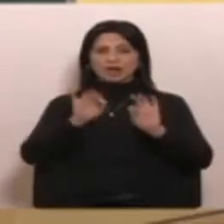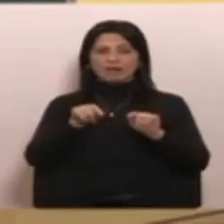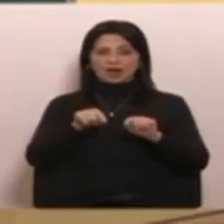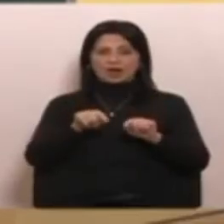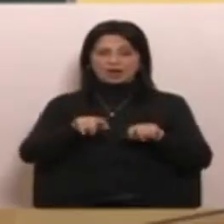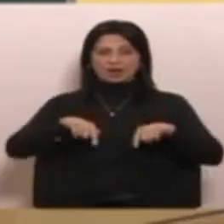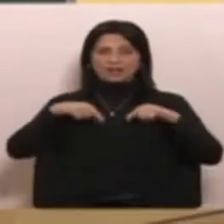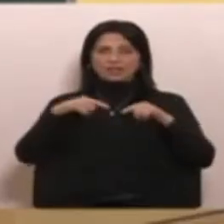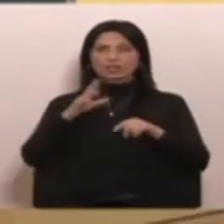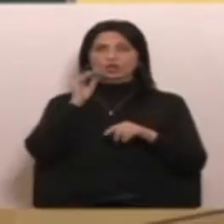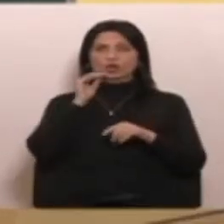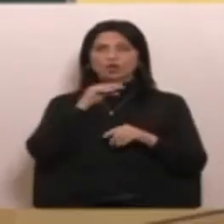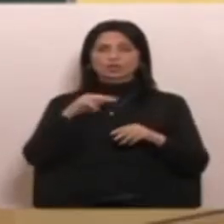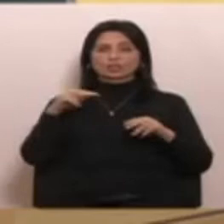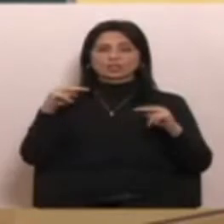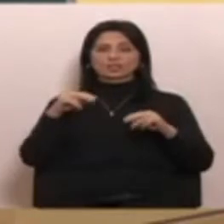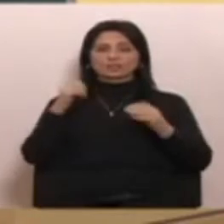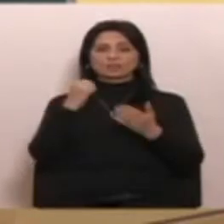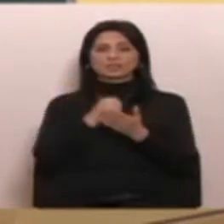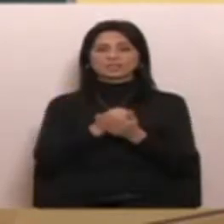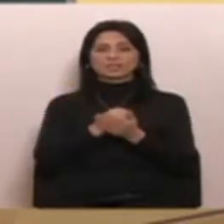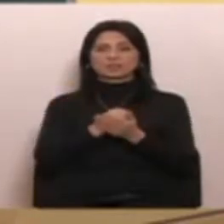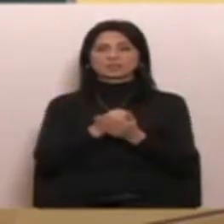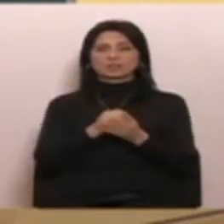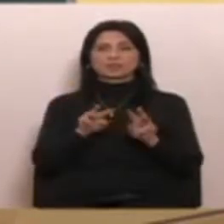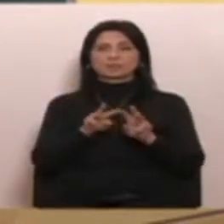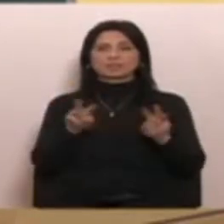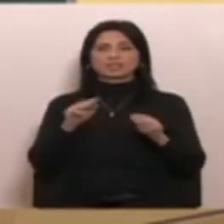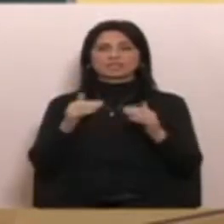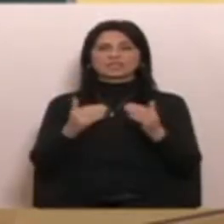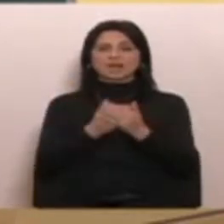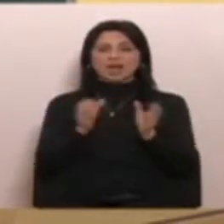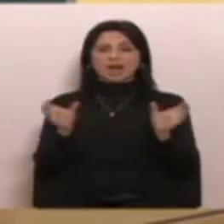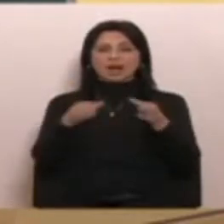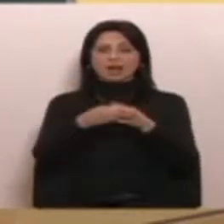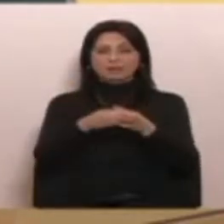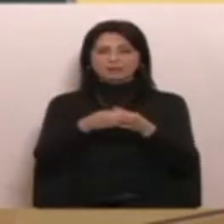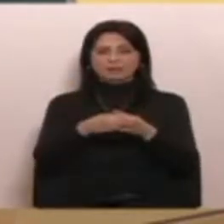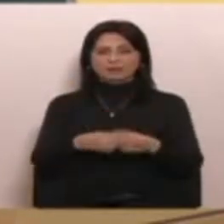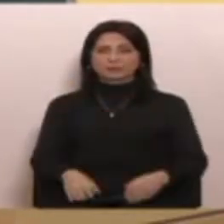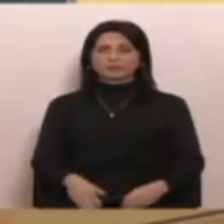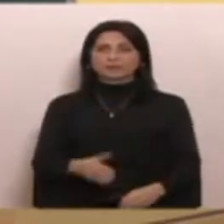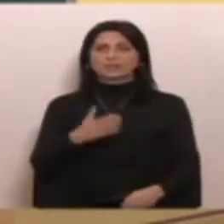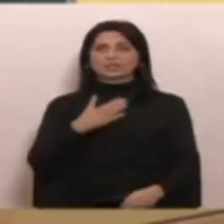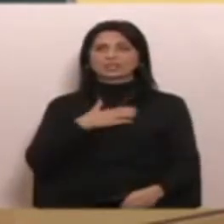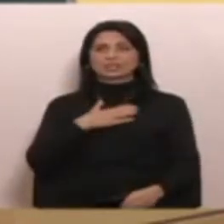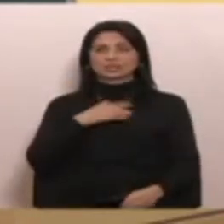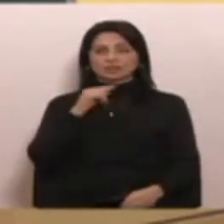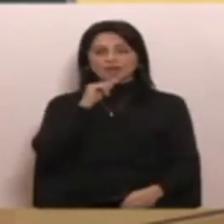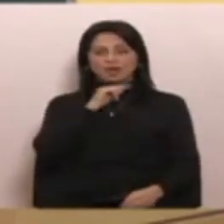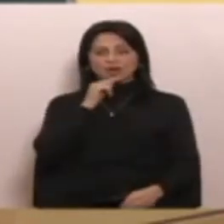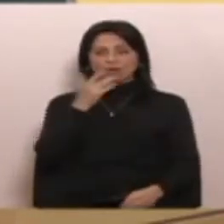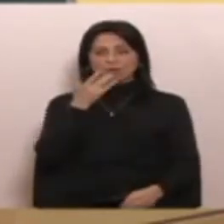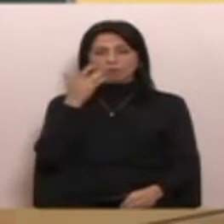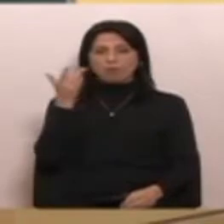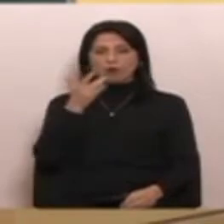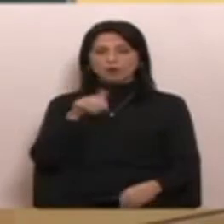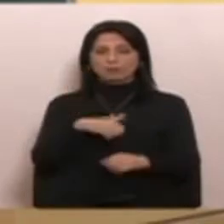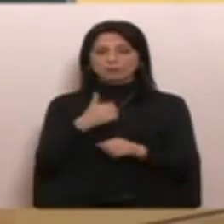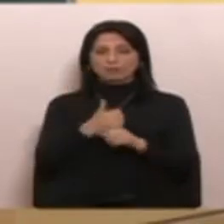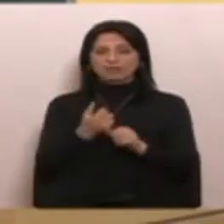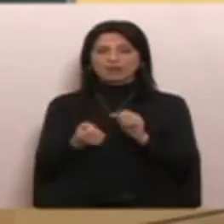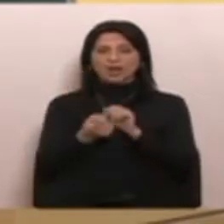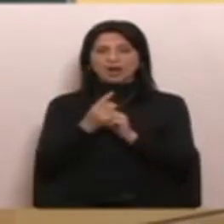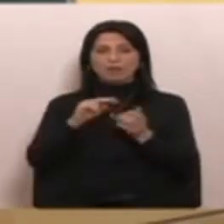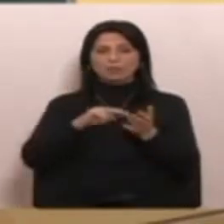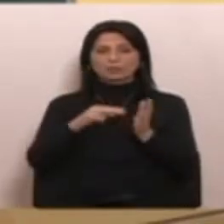ტრიბუნიდან, როდესაც მტკიცდებოდა მინისტრ ახალი კაბინეტი. ჩვენი ეკონომიკური პოლიტიკის მთავარი